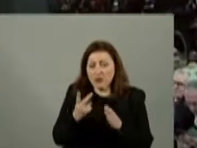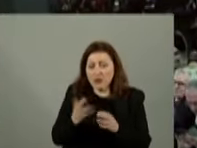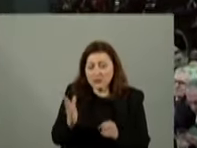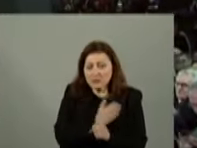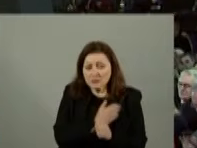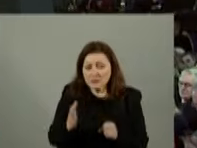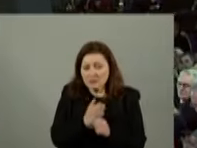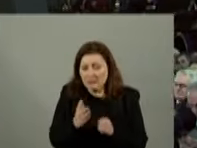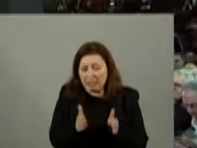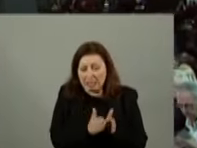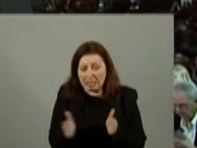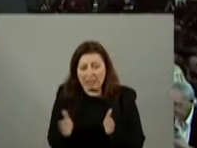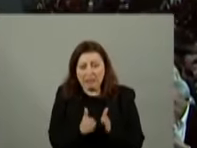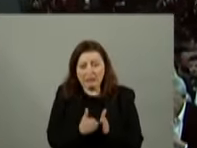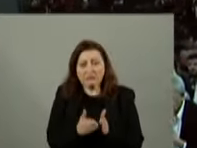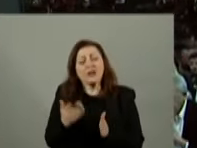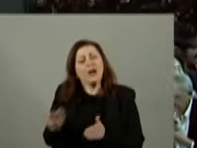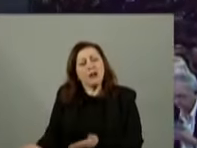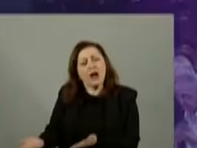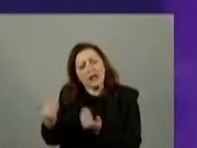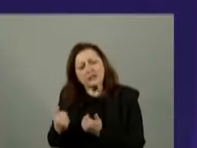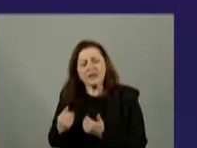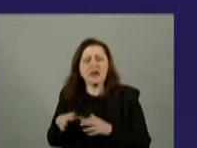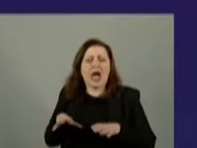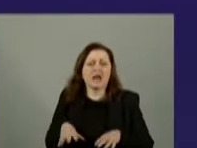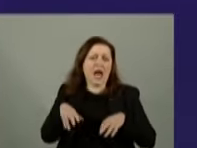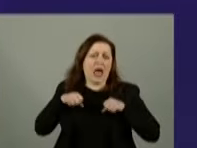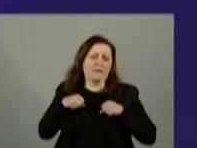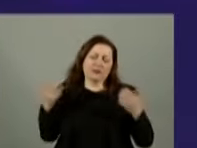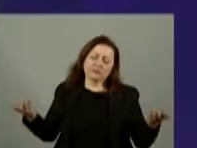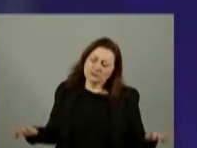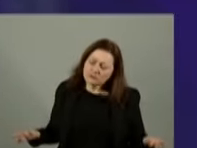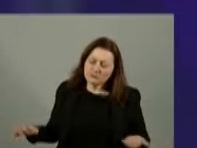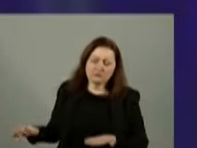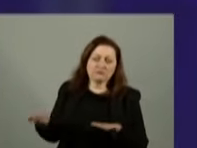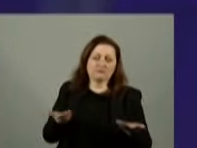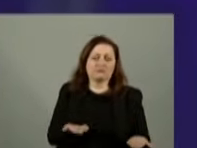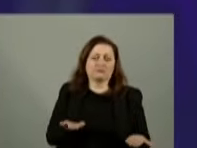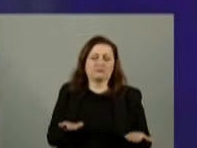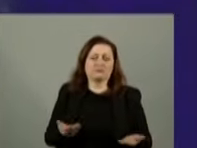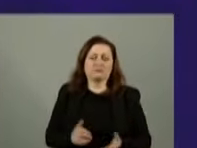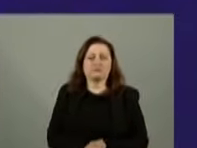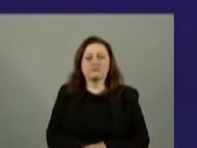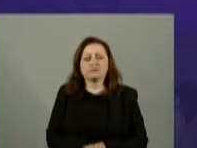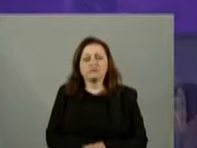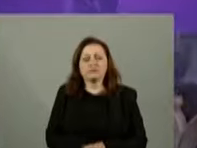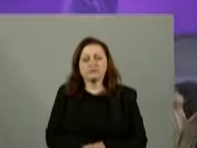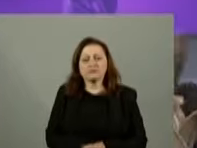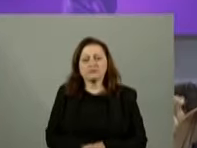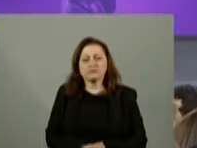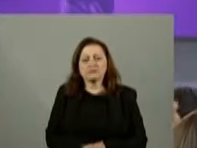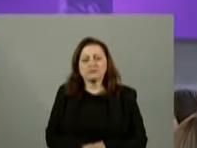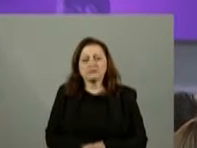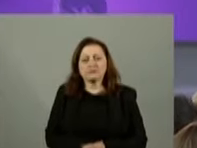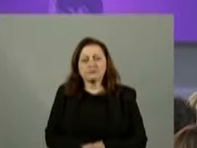πάντων υποστηριζόμενη από τον πρώην πρόεδρο σε σημείο ώστε να τον εκπροσωπεί. Και όπως είπαμε και στο ρεπορτάζ, η οποία έχει